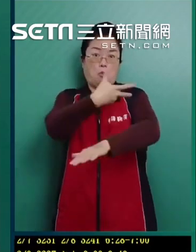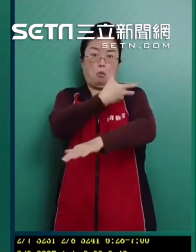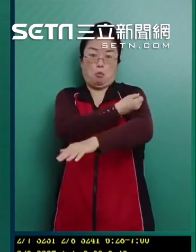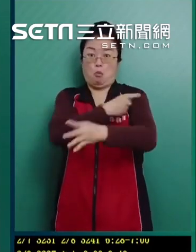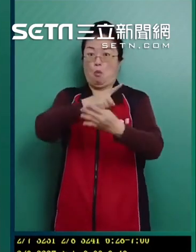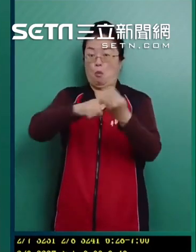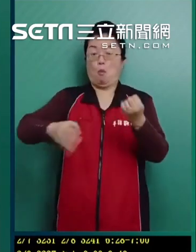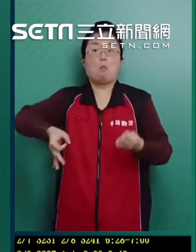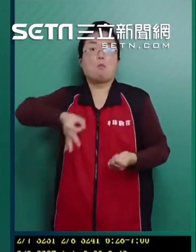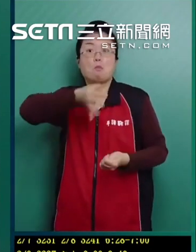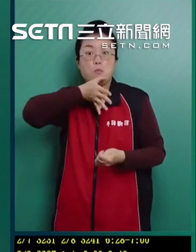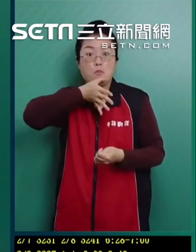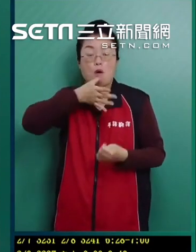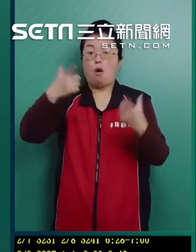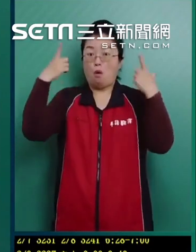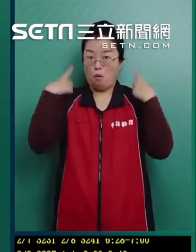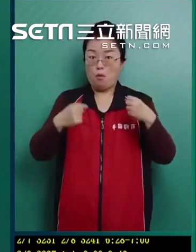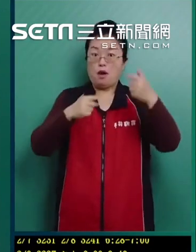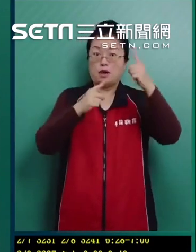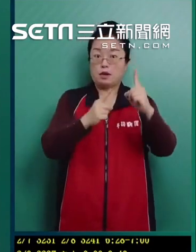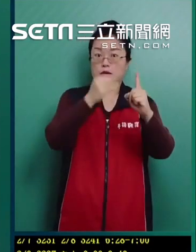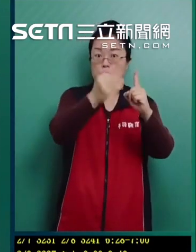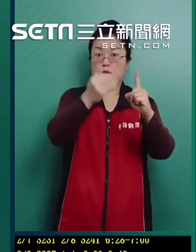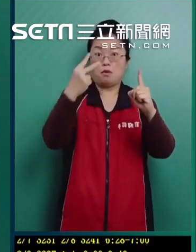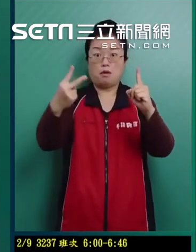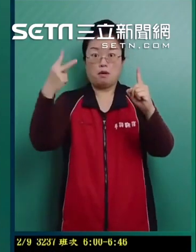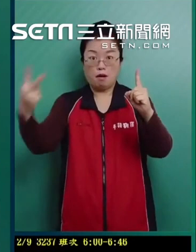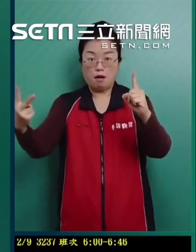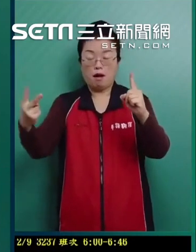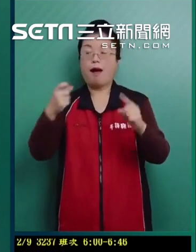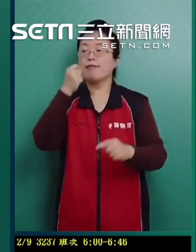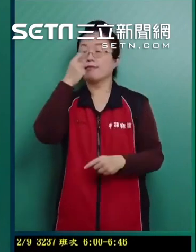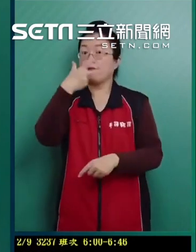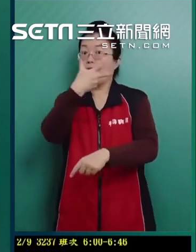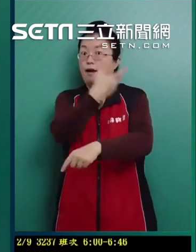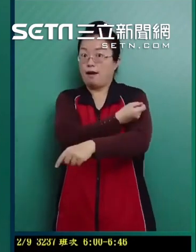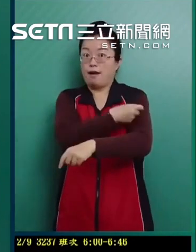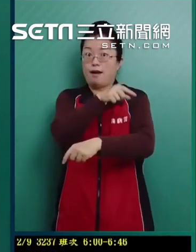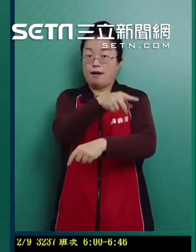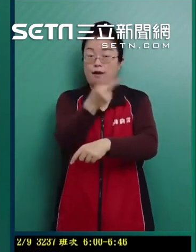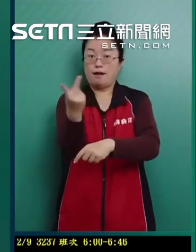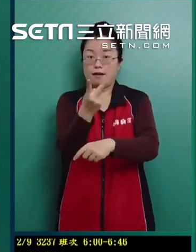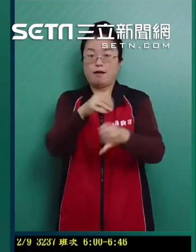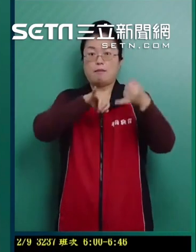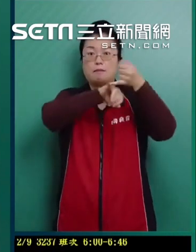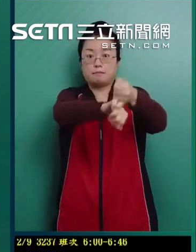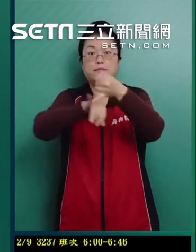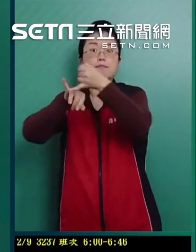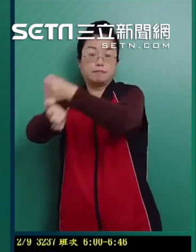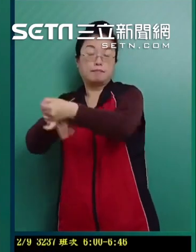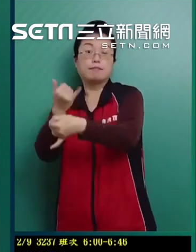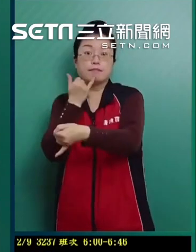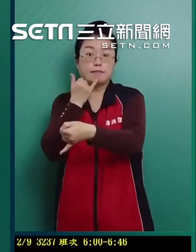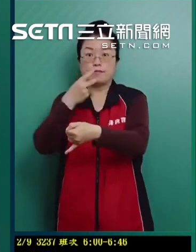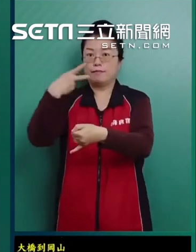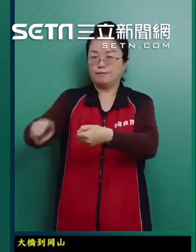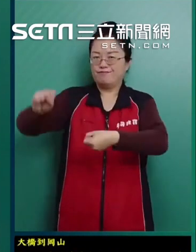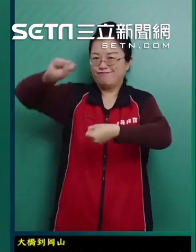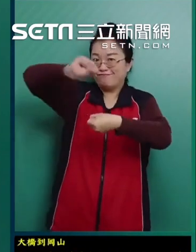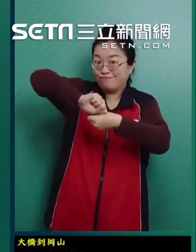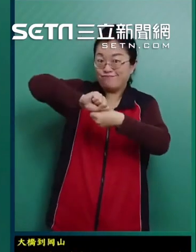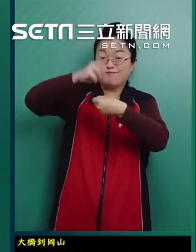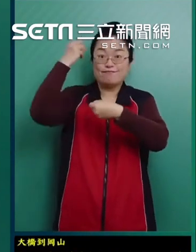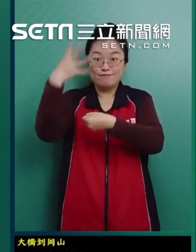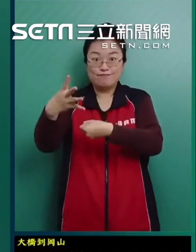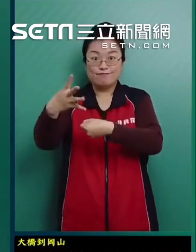够，所以除了原有的1922跟台南打疫苗之外，我们台南市也加开了好多场的疫苗。尤其在我们现在开始有一些活